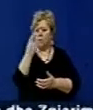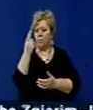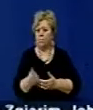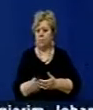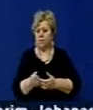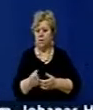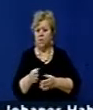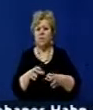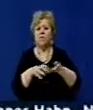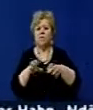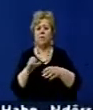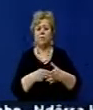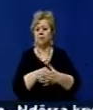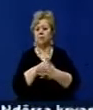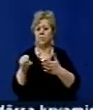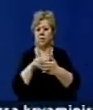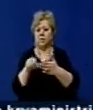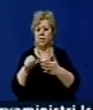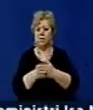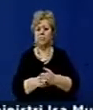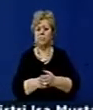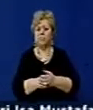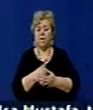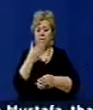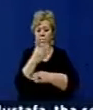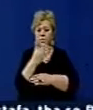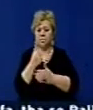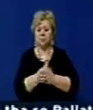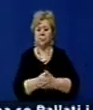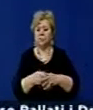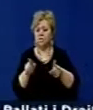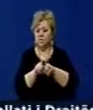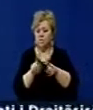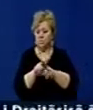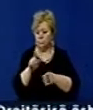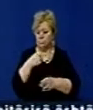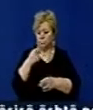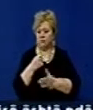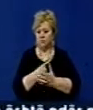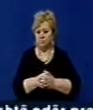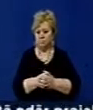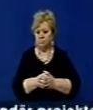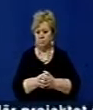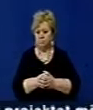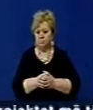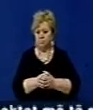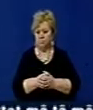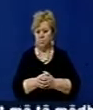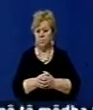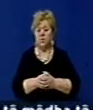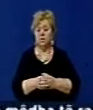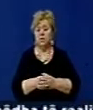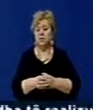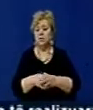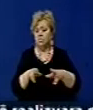punonjësve të fabrikës së gypave në Ferizaj. Pra, po flasim për një vendim për cilin janë shtjerur të gjitha mjetet e